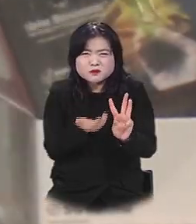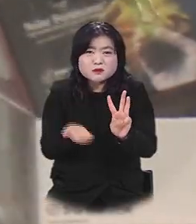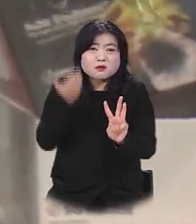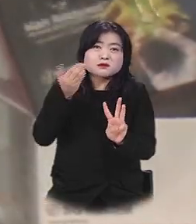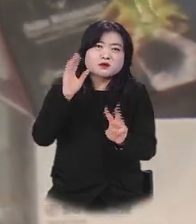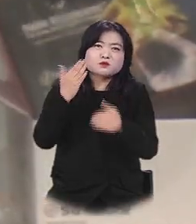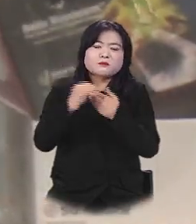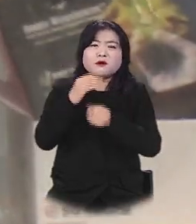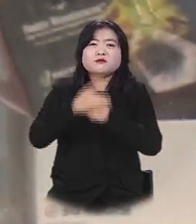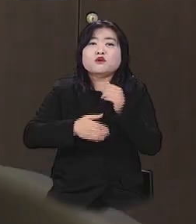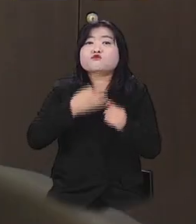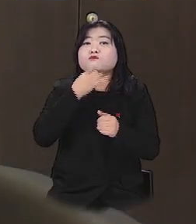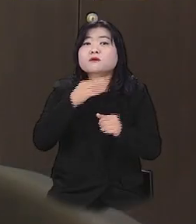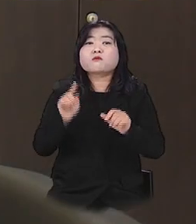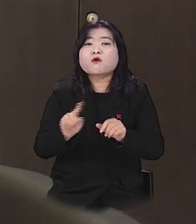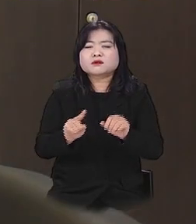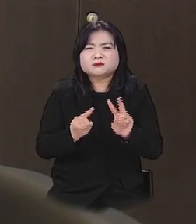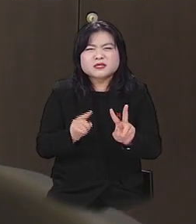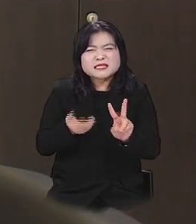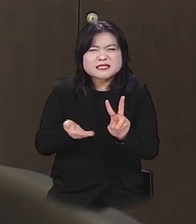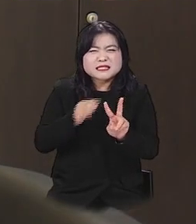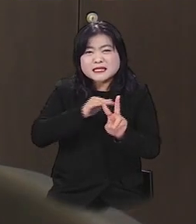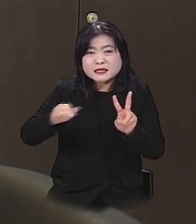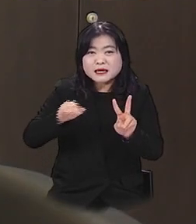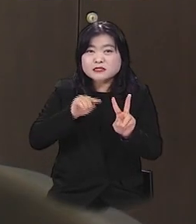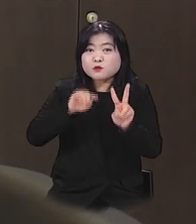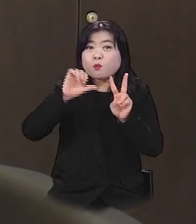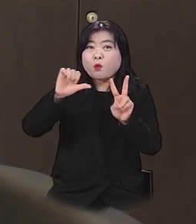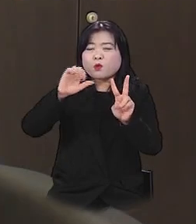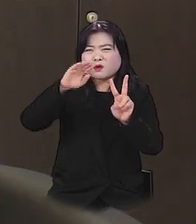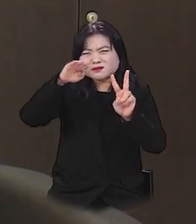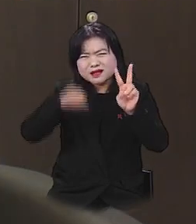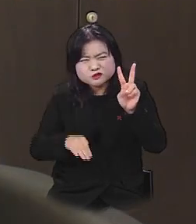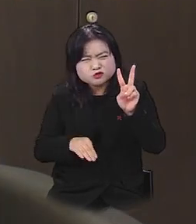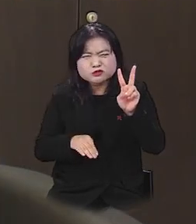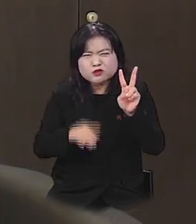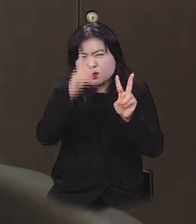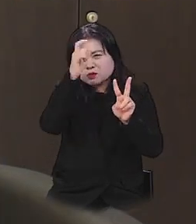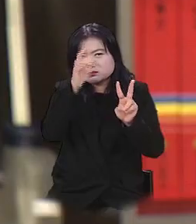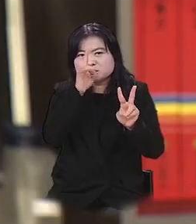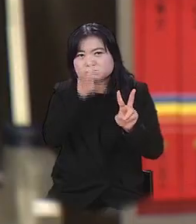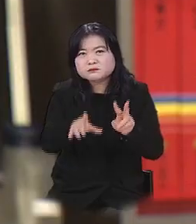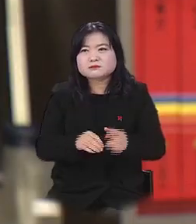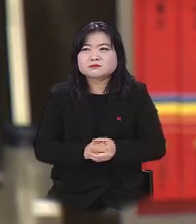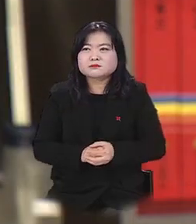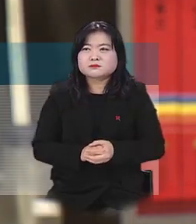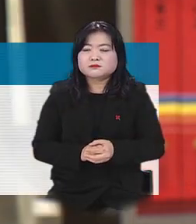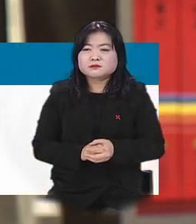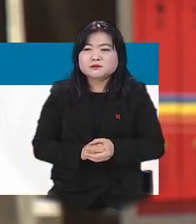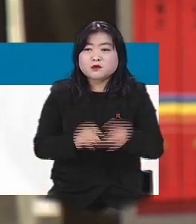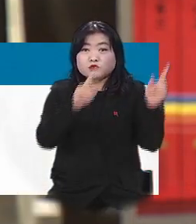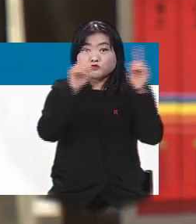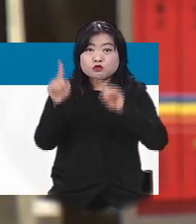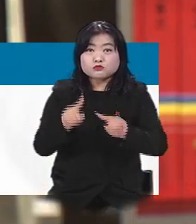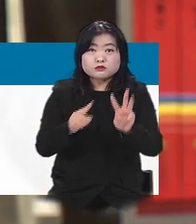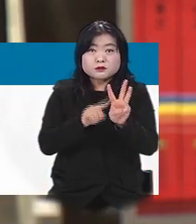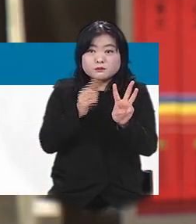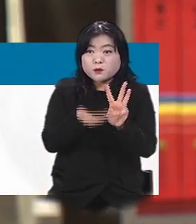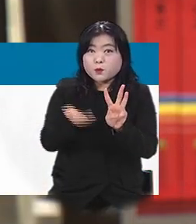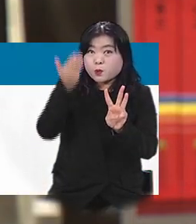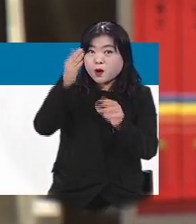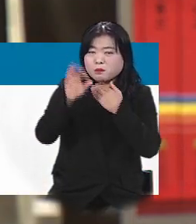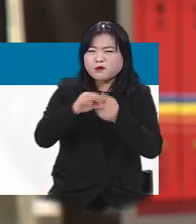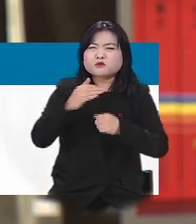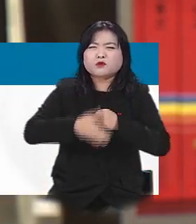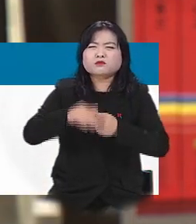격상된다면 대구만 지금의 2단계 또는 2.5단계로 낮춰 적용할 수는 없습니다. 전국적으로 3단계라고 하면 대구도